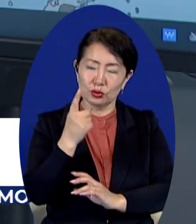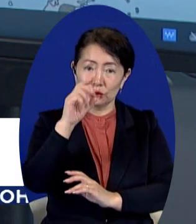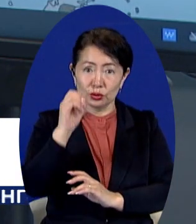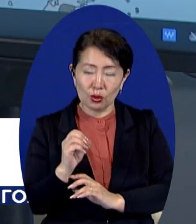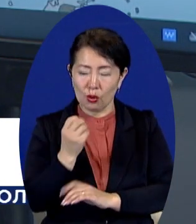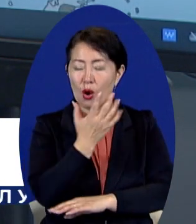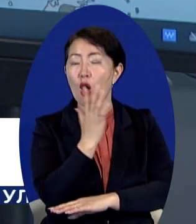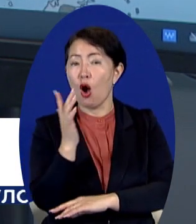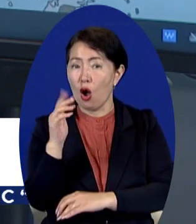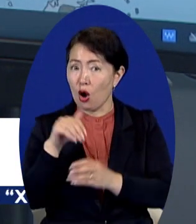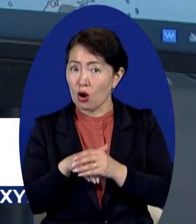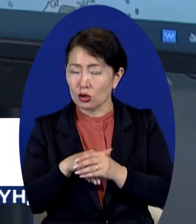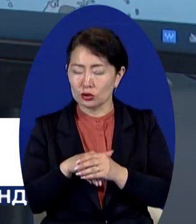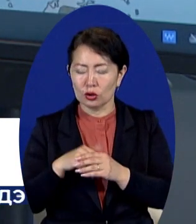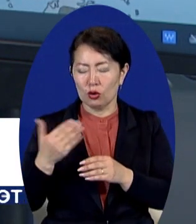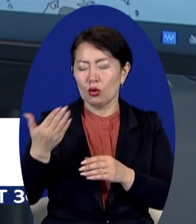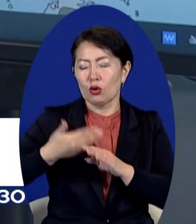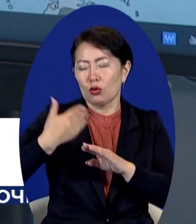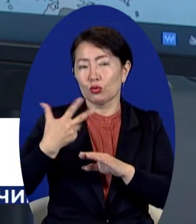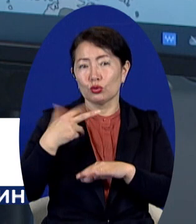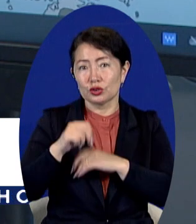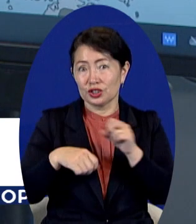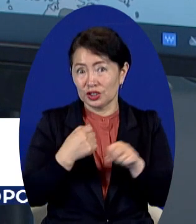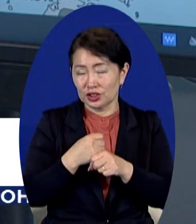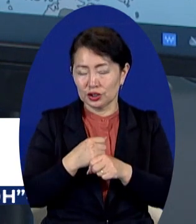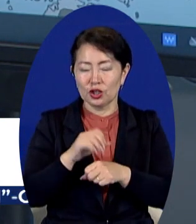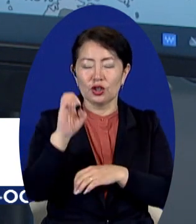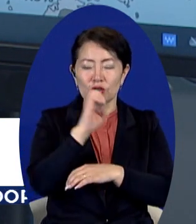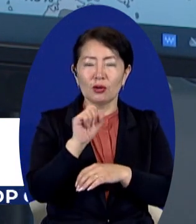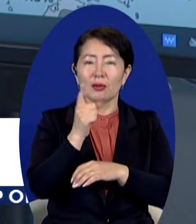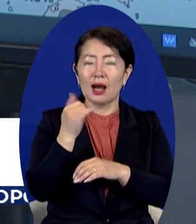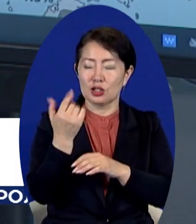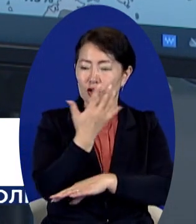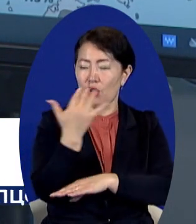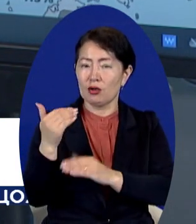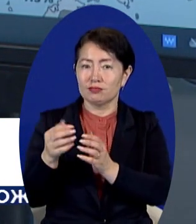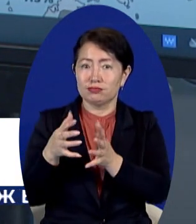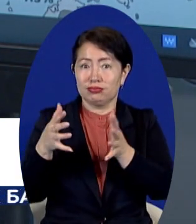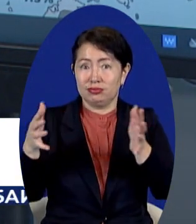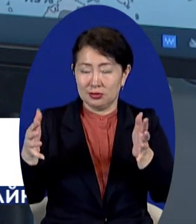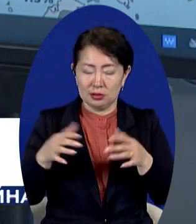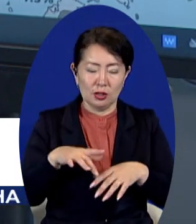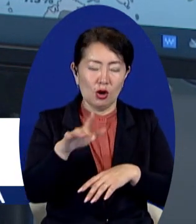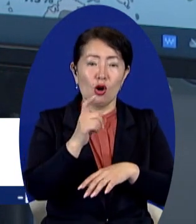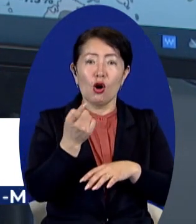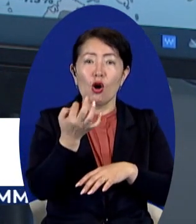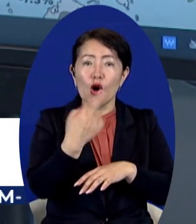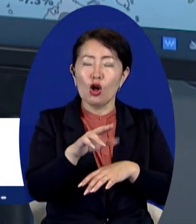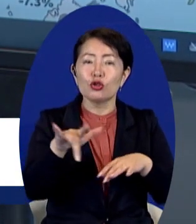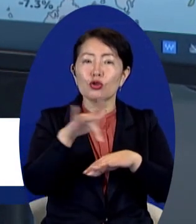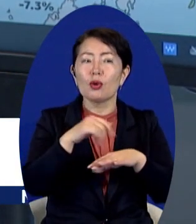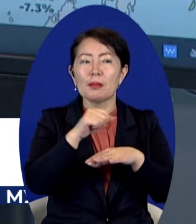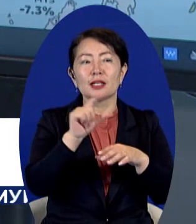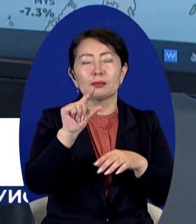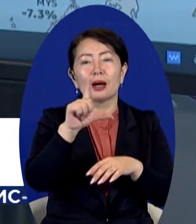ой эзэлж байна. Өнгөрсөн 30 жилд Европ, Азийн орнуудад ойн хэмжээ өссөн бол Хойд болон Төв Америкт баг зэрэг